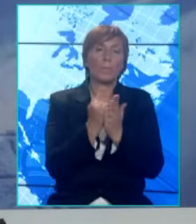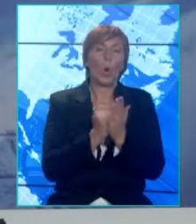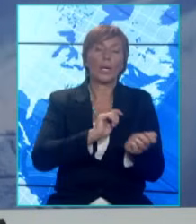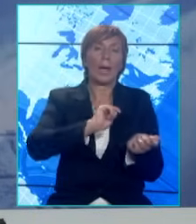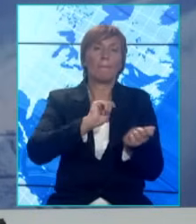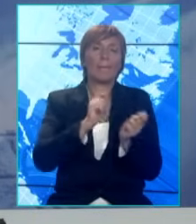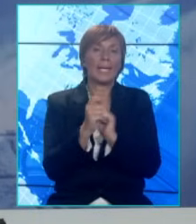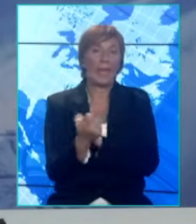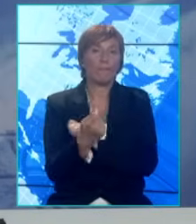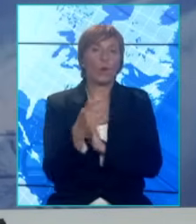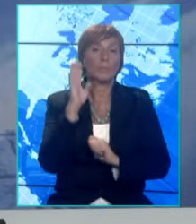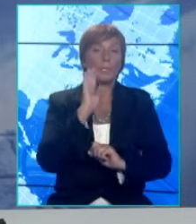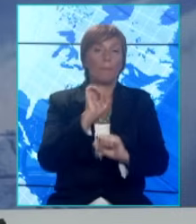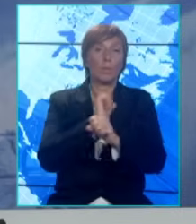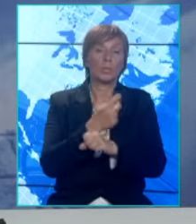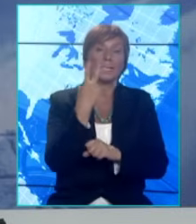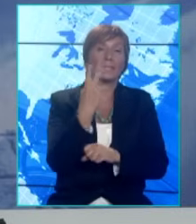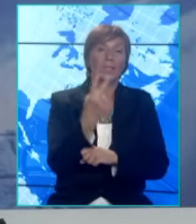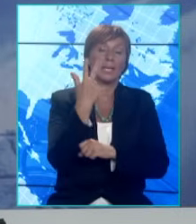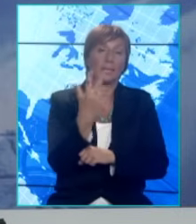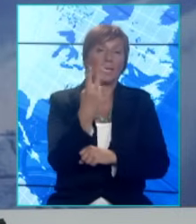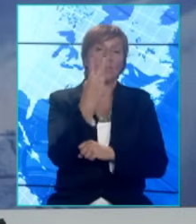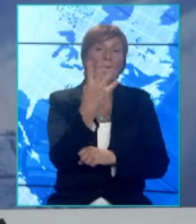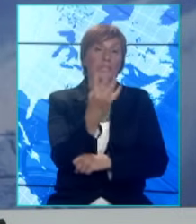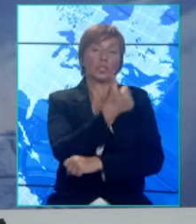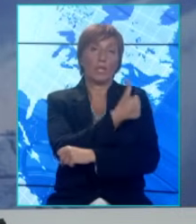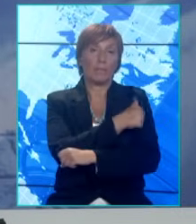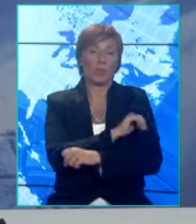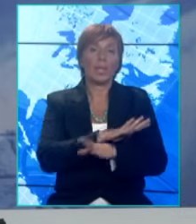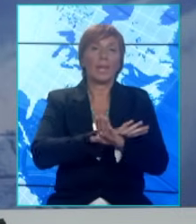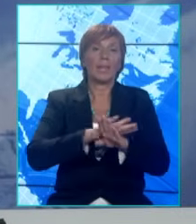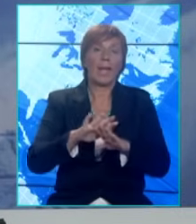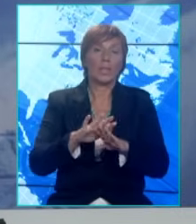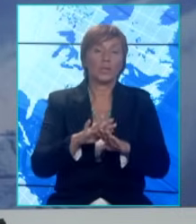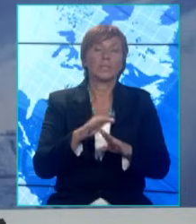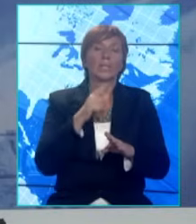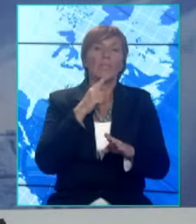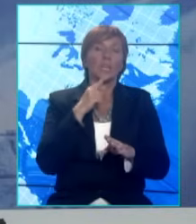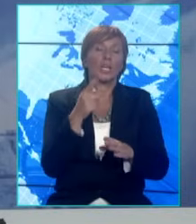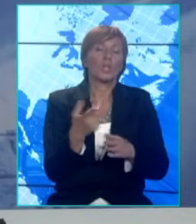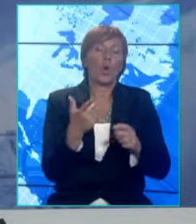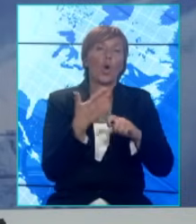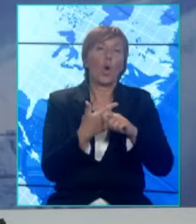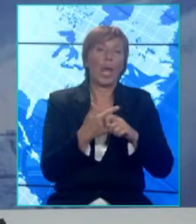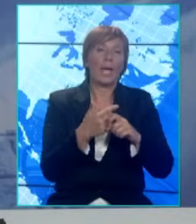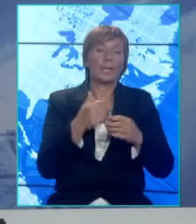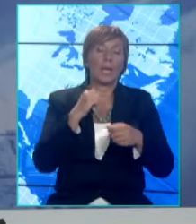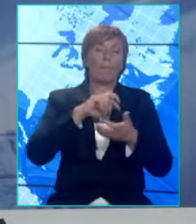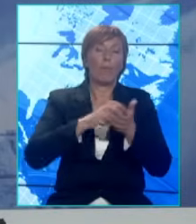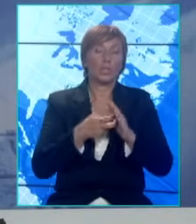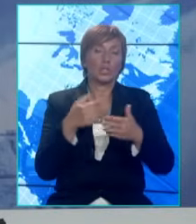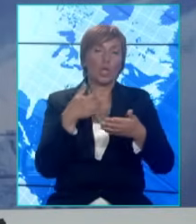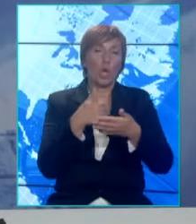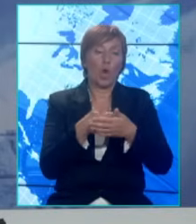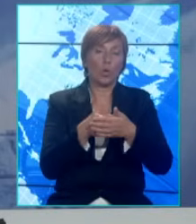za Bosnu i Hercegovinu i za 2023. i za 2024. godinu. Jednostavno, to je kolateral političkih odnosa unutar Bosne i